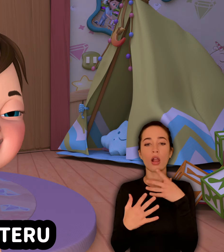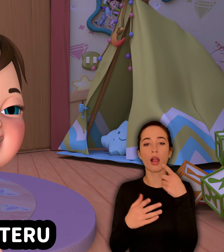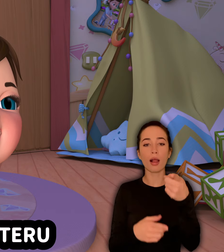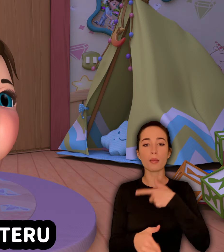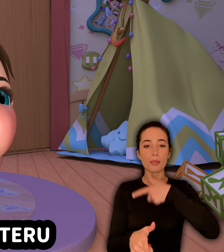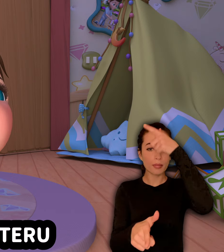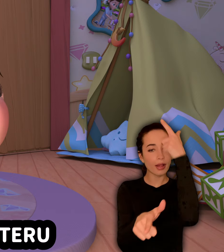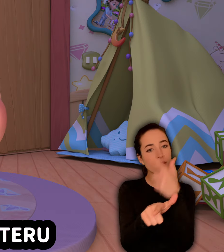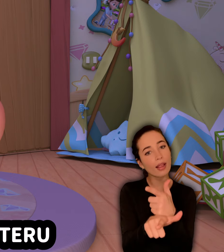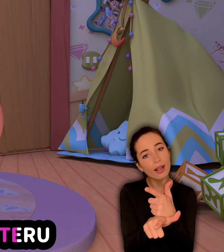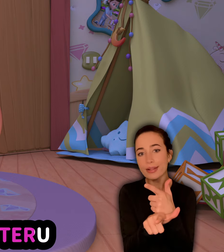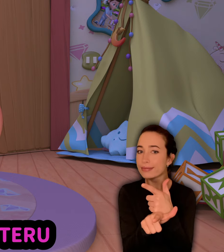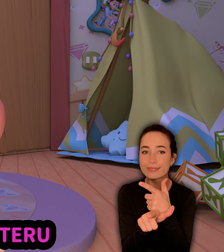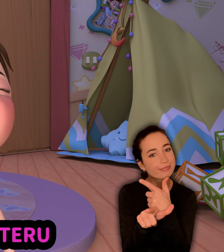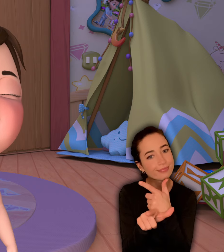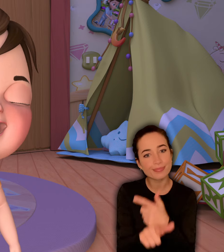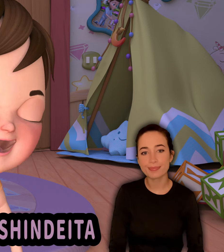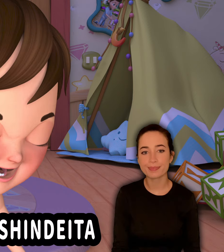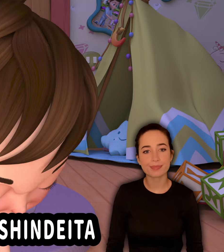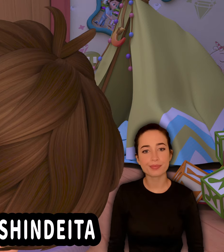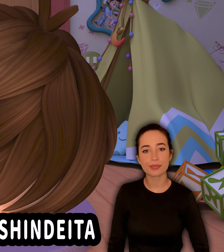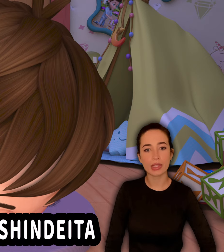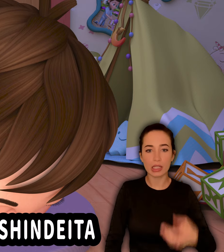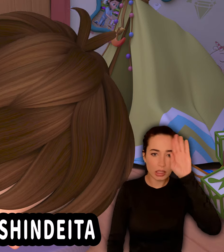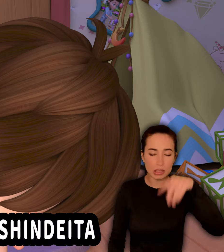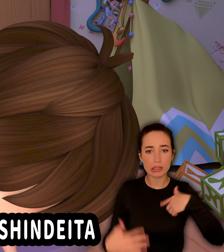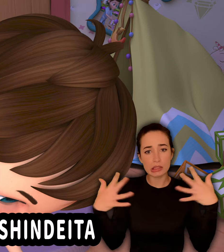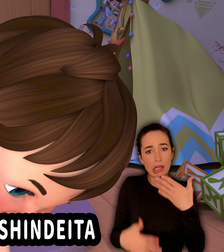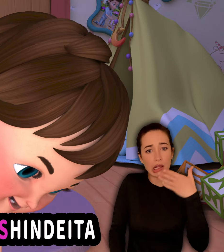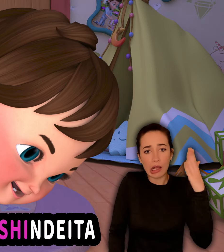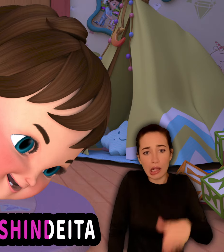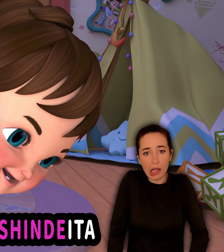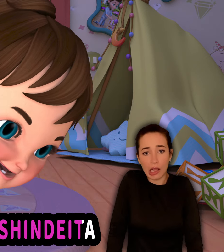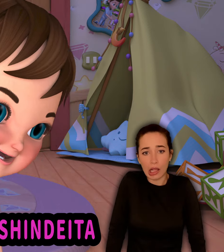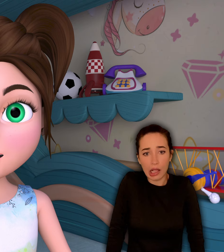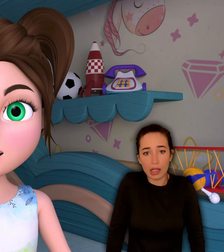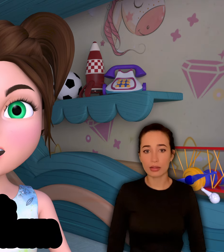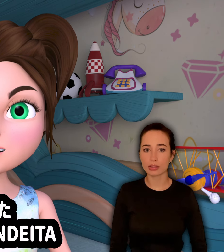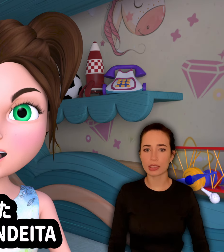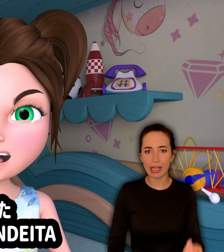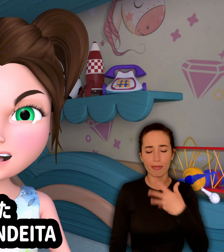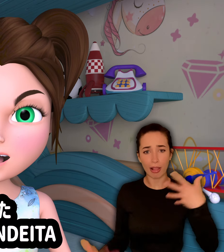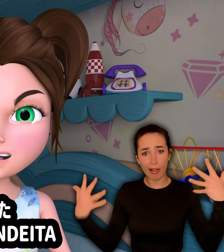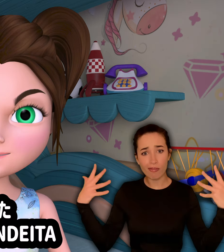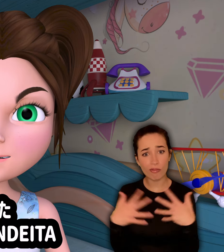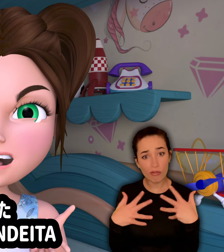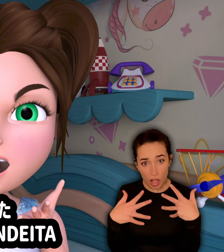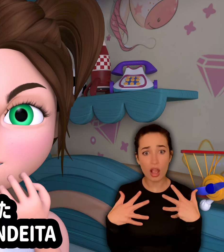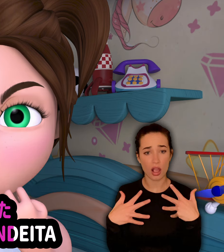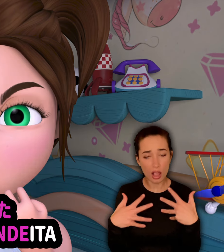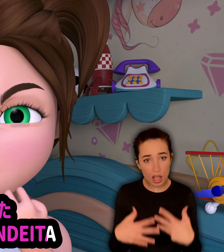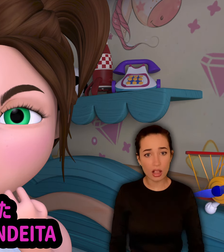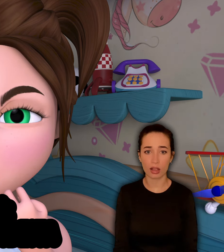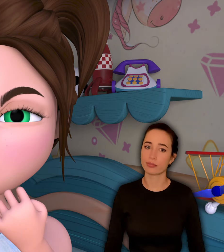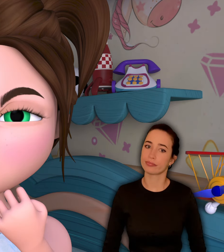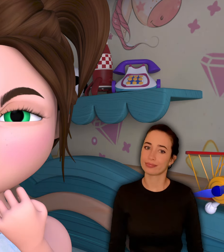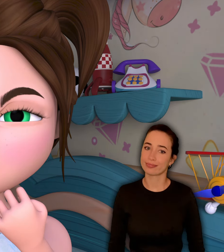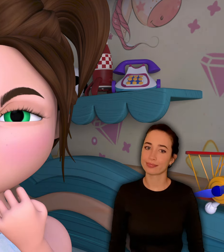弟がバレてる怖がらせて楽しんでいた私と遊んでい